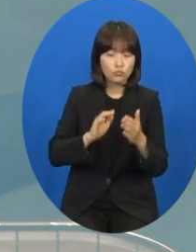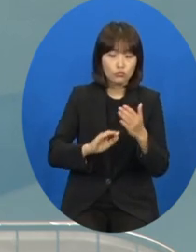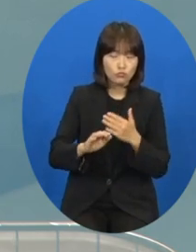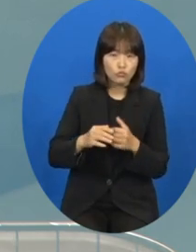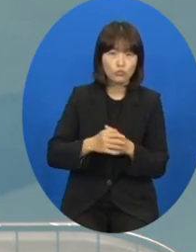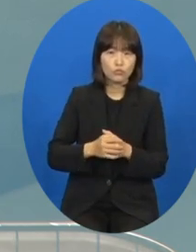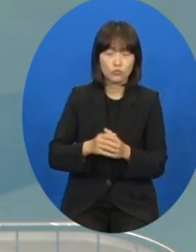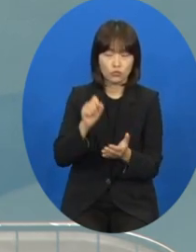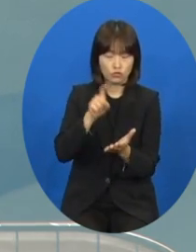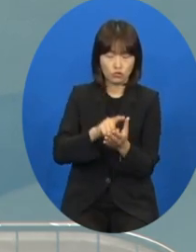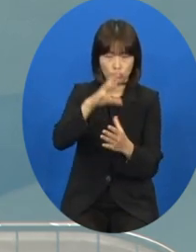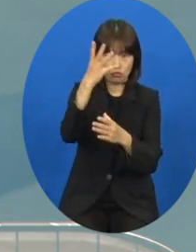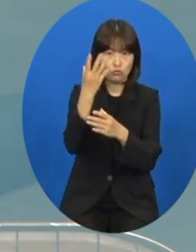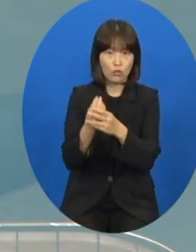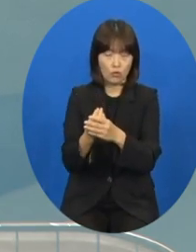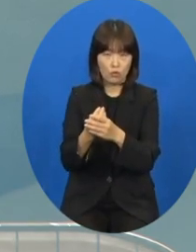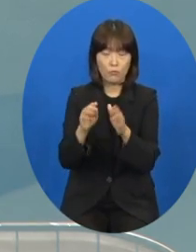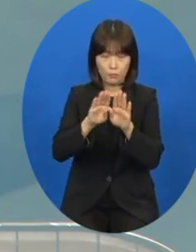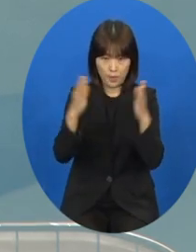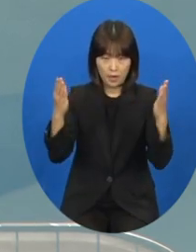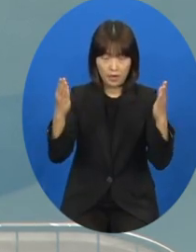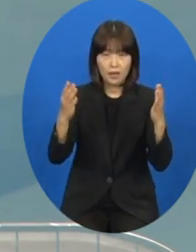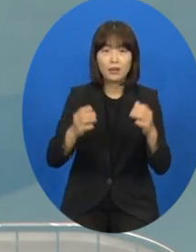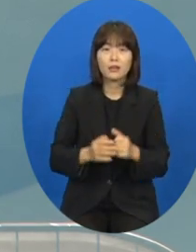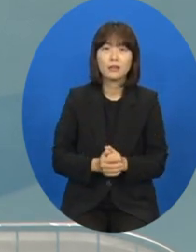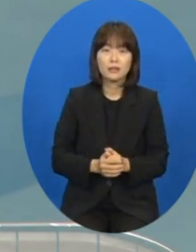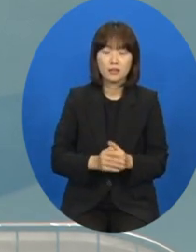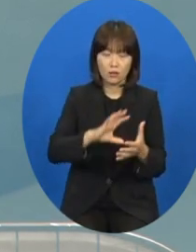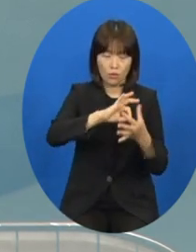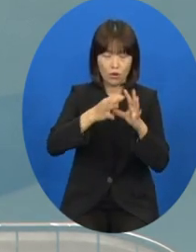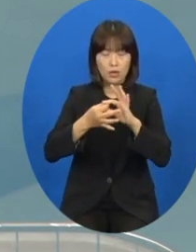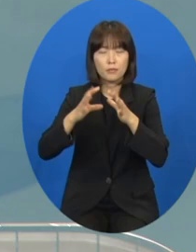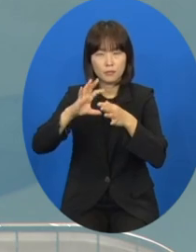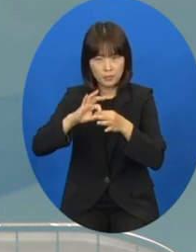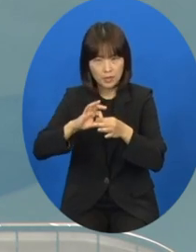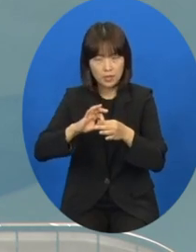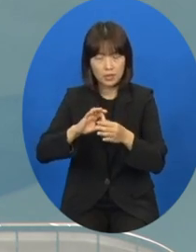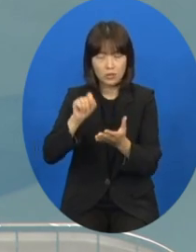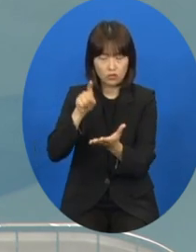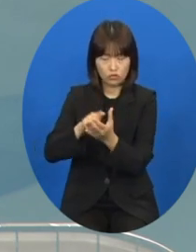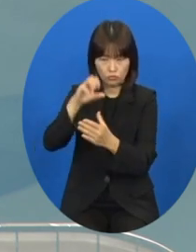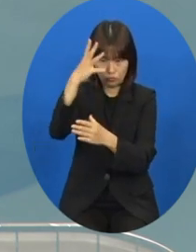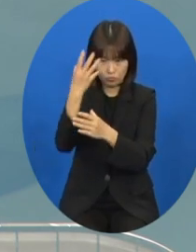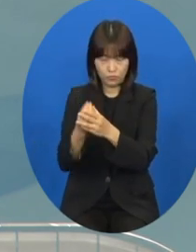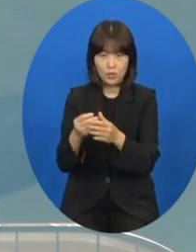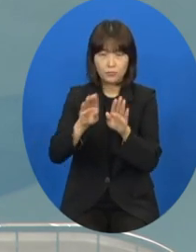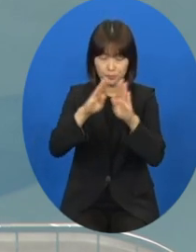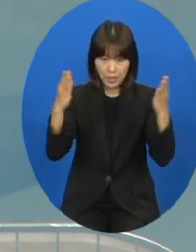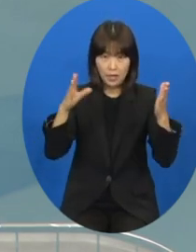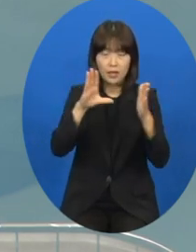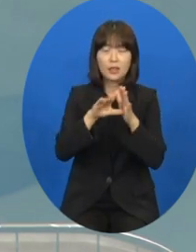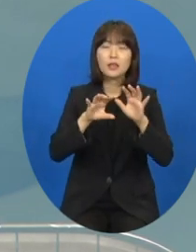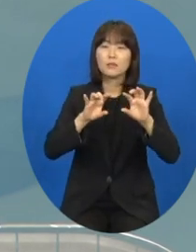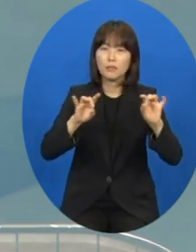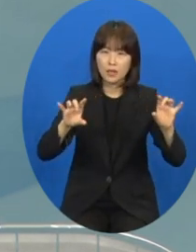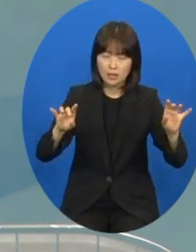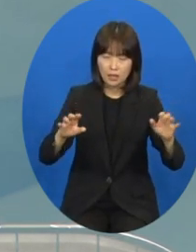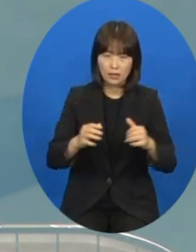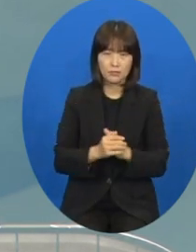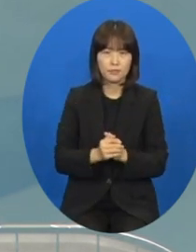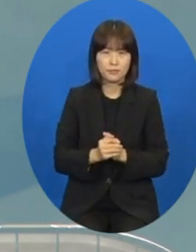월드컵이 열린다고도 하는데요. 올림픽이나 월드컵이 열릴 때마다 인류 최대의